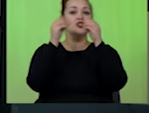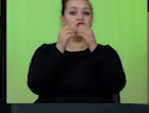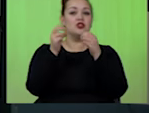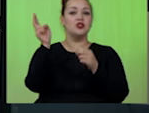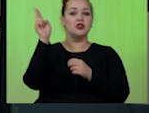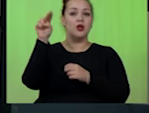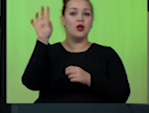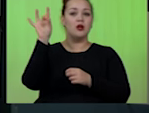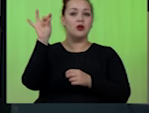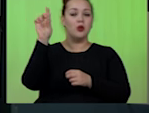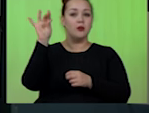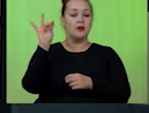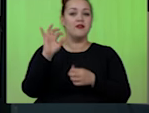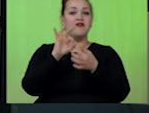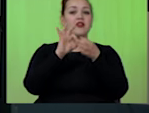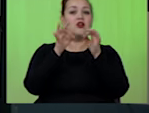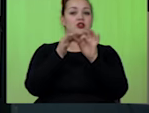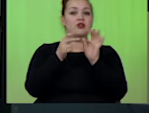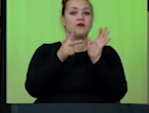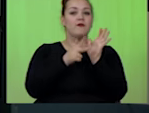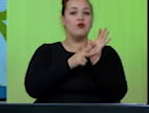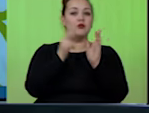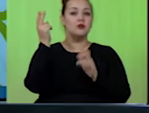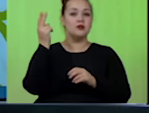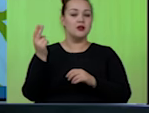дроби выражение